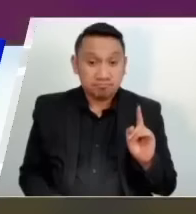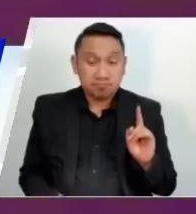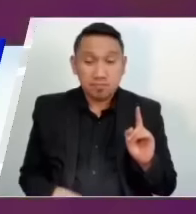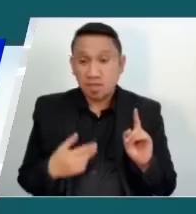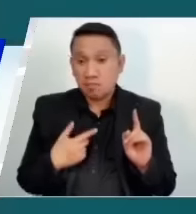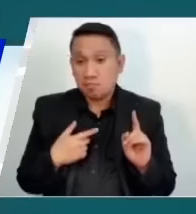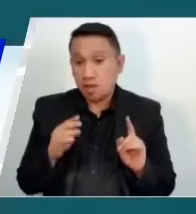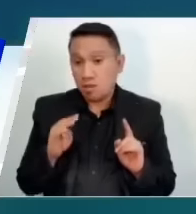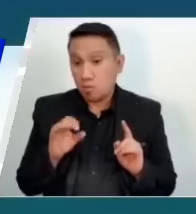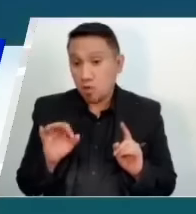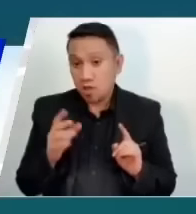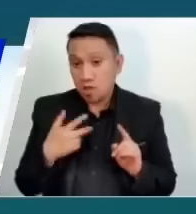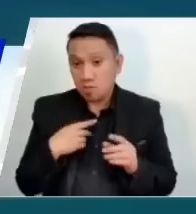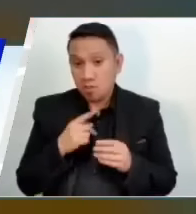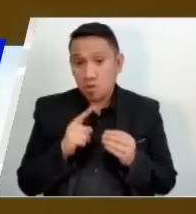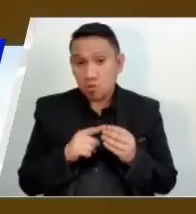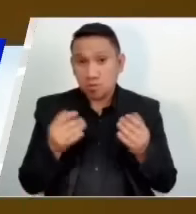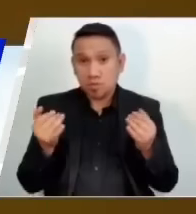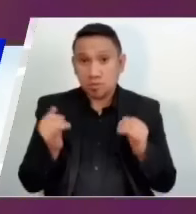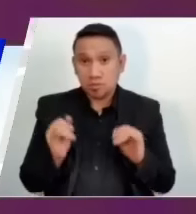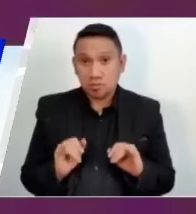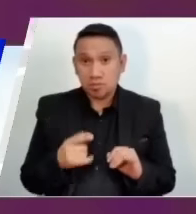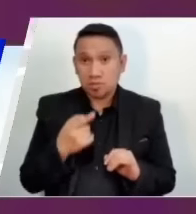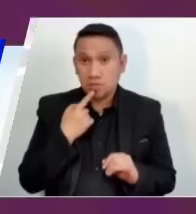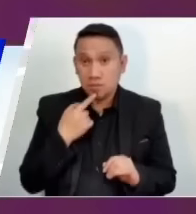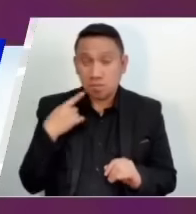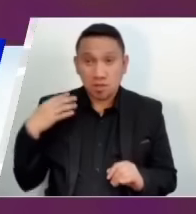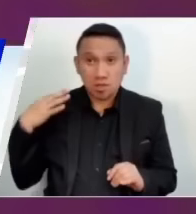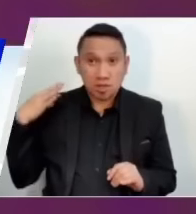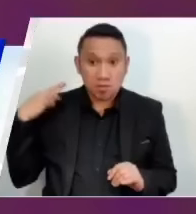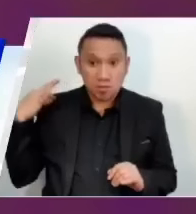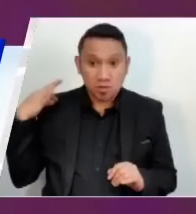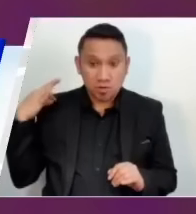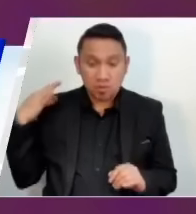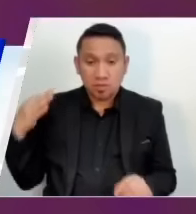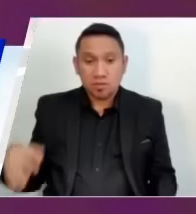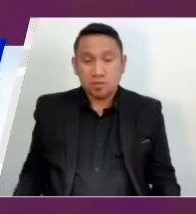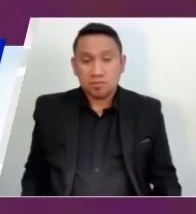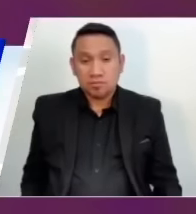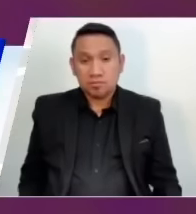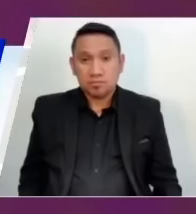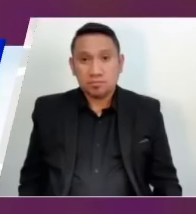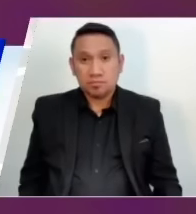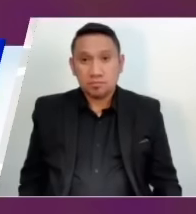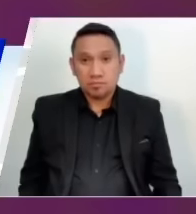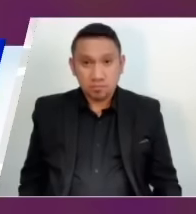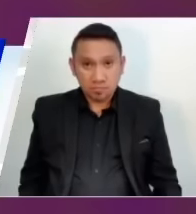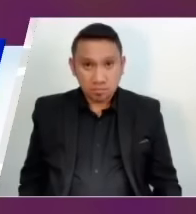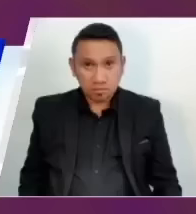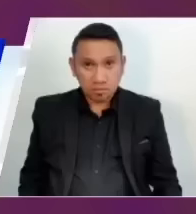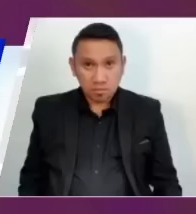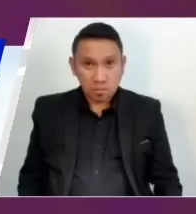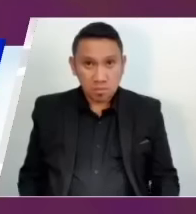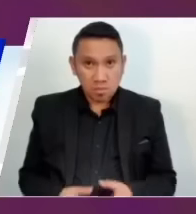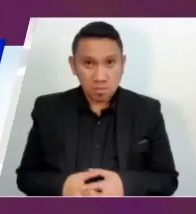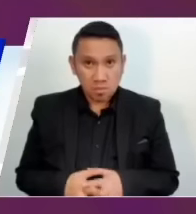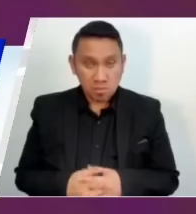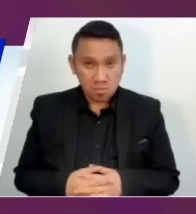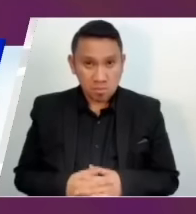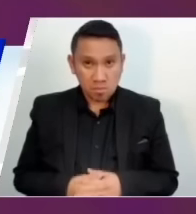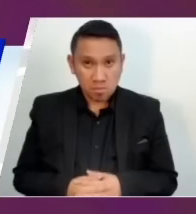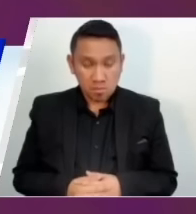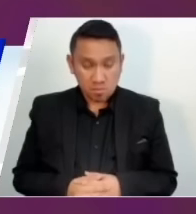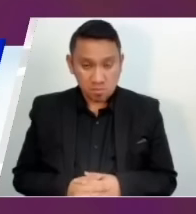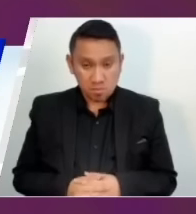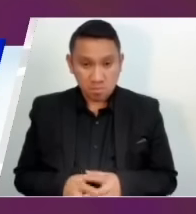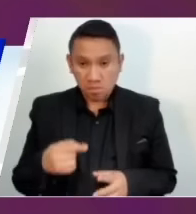issue. Ang nag-volunteer sa nanay ni Bea na okay ang prenup ay si Dominic. So I don't